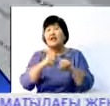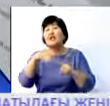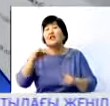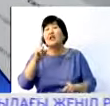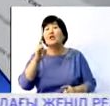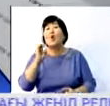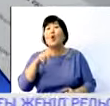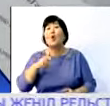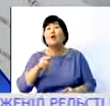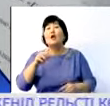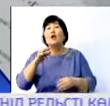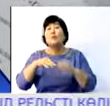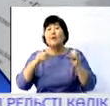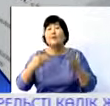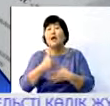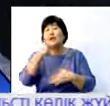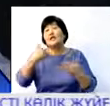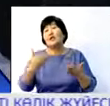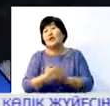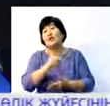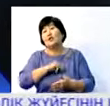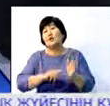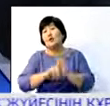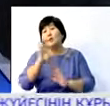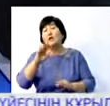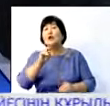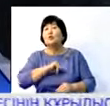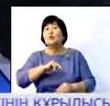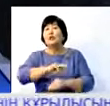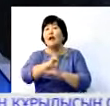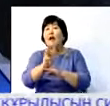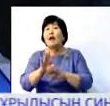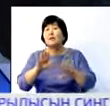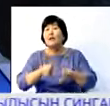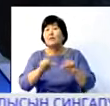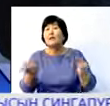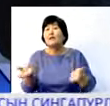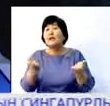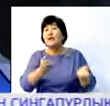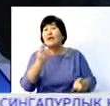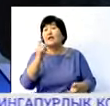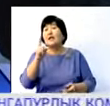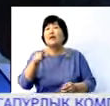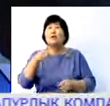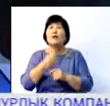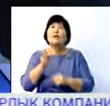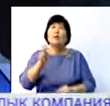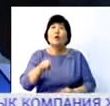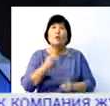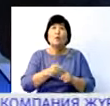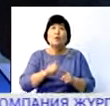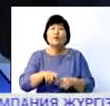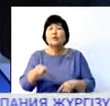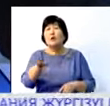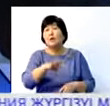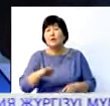маман енді жаңа жылды жаңа жұмыспен бастамақ. Жұмыспен қамту орталығына байланысты, шақырғанына байланысты цех басшы болып келіп отырмын. Өзім оңтүстік қазақстан